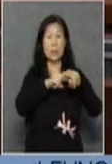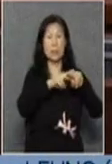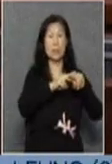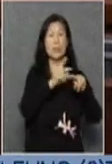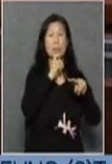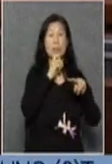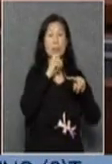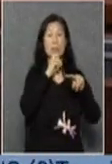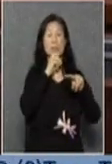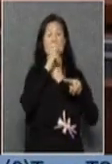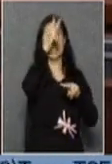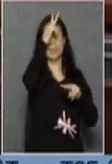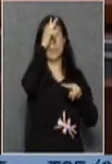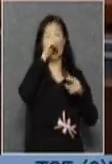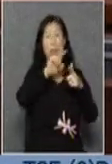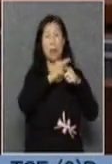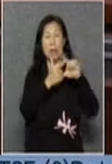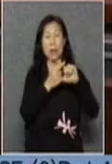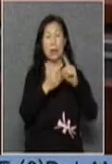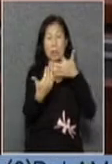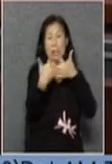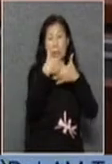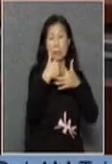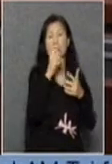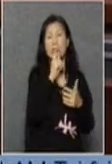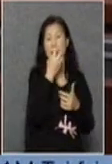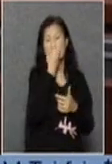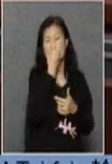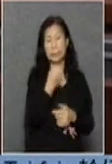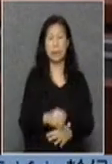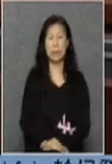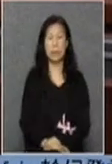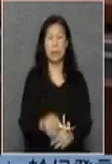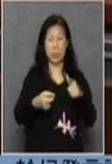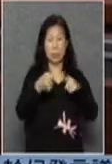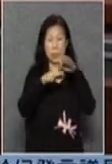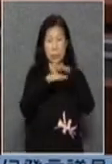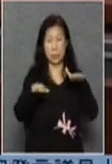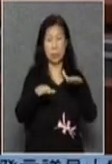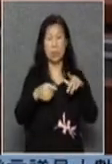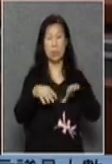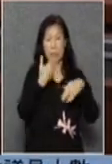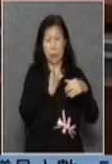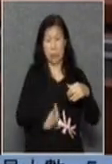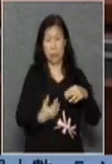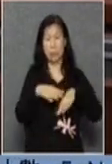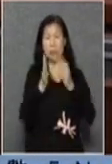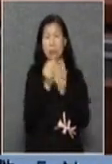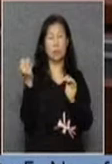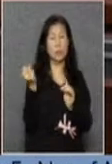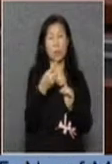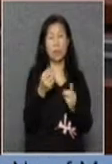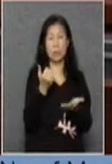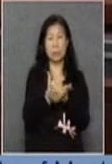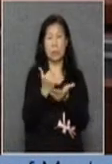化逐漸是侵佔了香港，公平公義已經不再是見